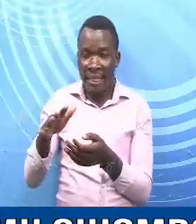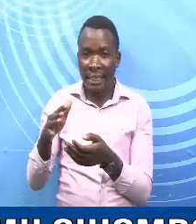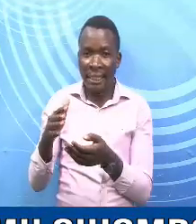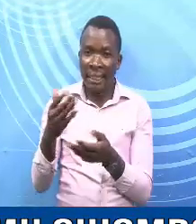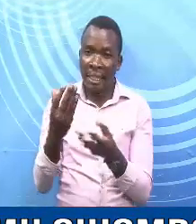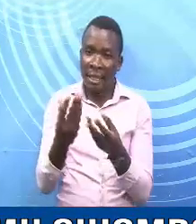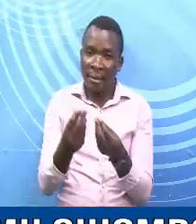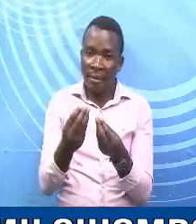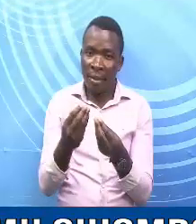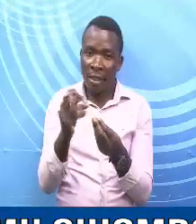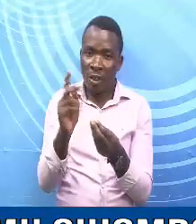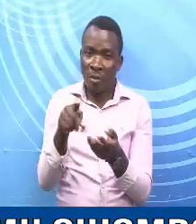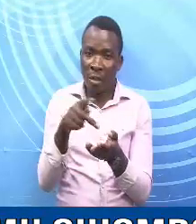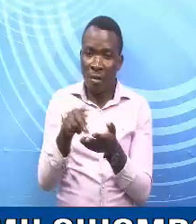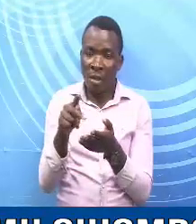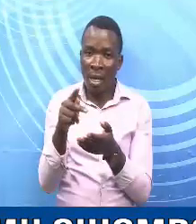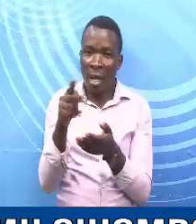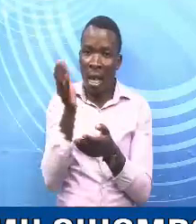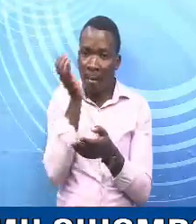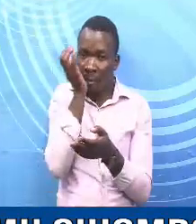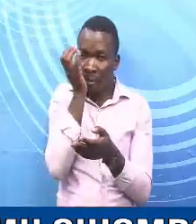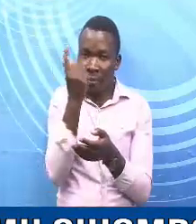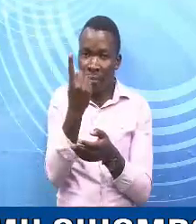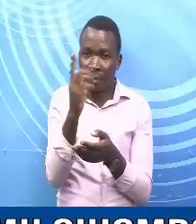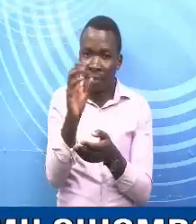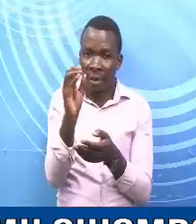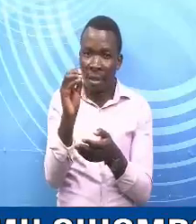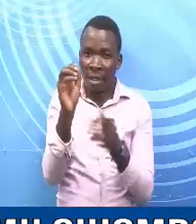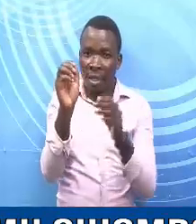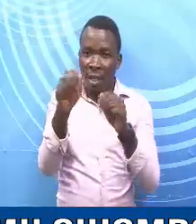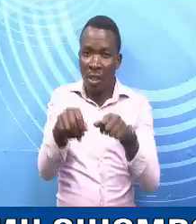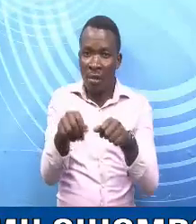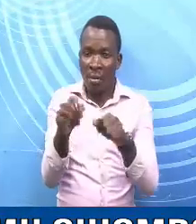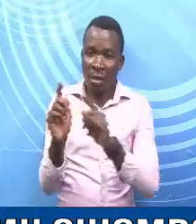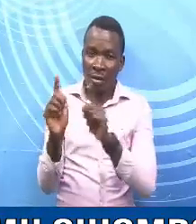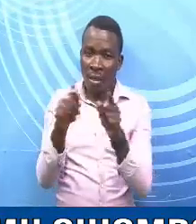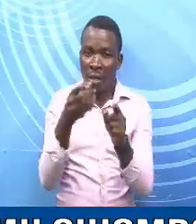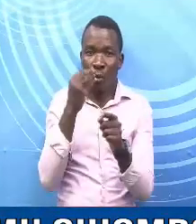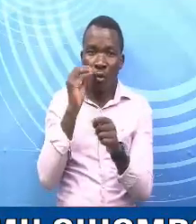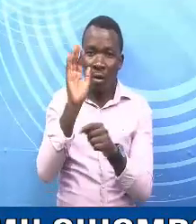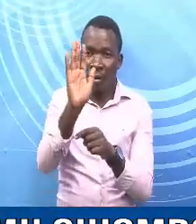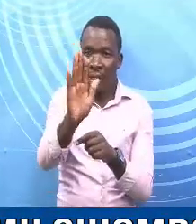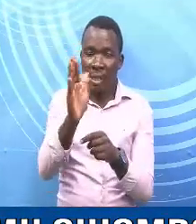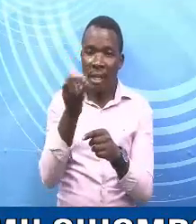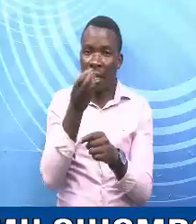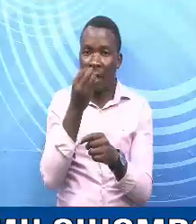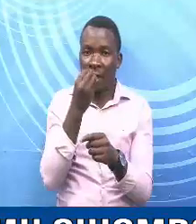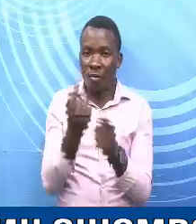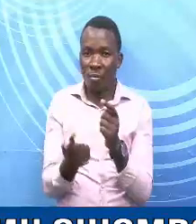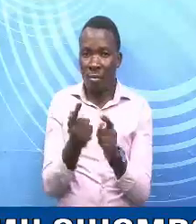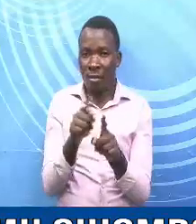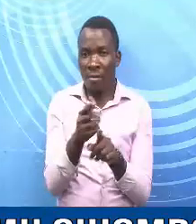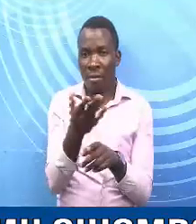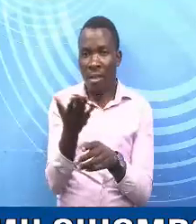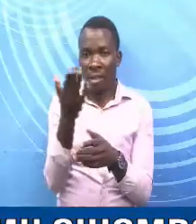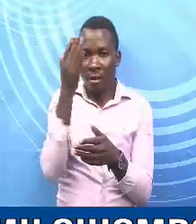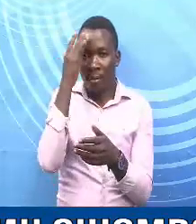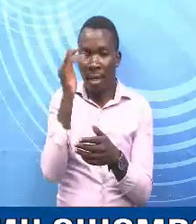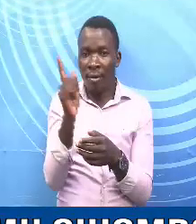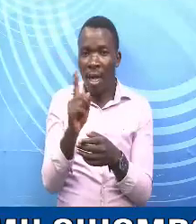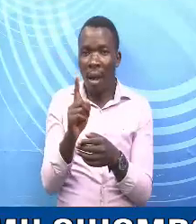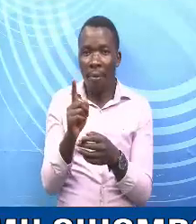biramworohera rero akaba yagura utwo dushyimbo tw'ijana akabasha nawe kurya kuri utwo dushyimbo nawe kubera ko ntiyabona